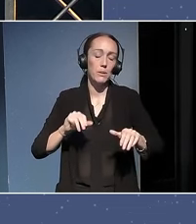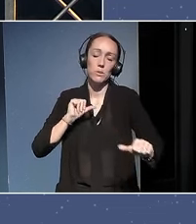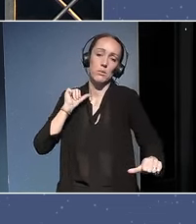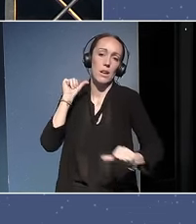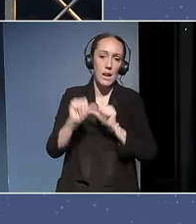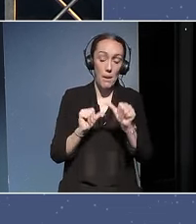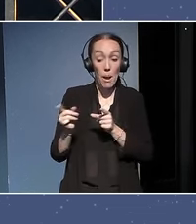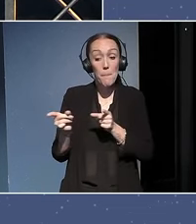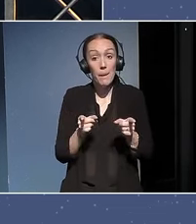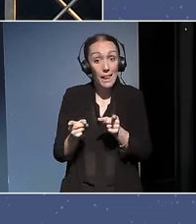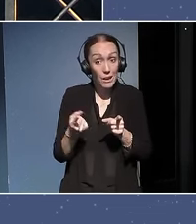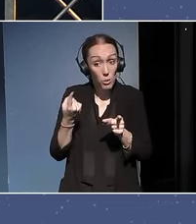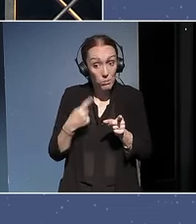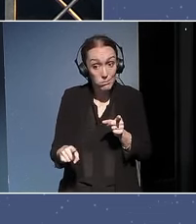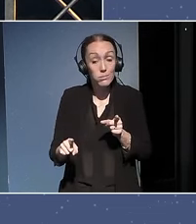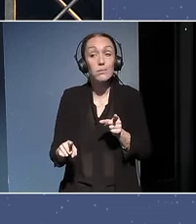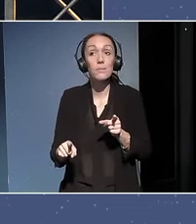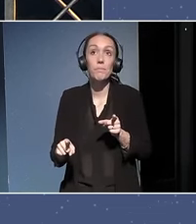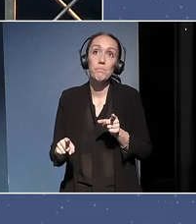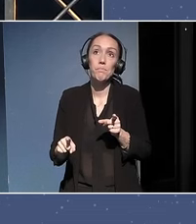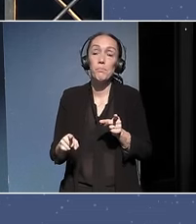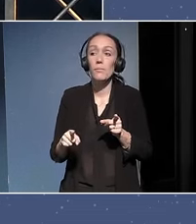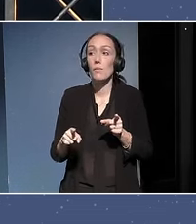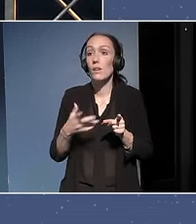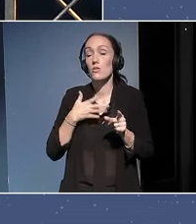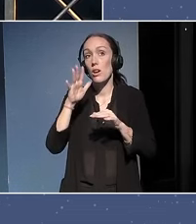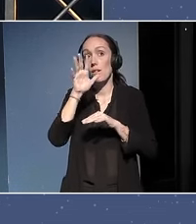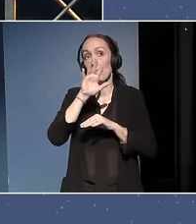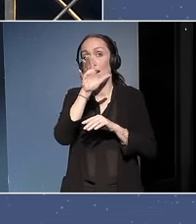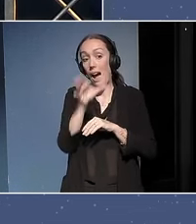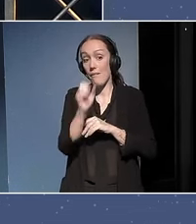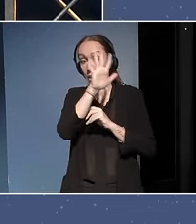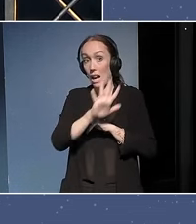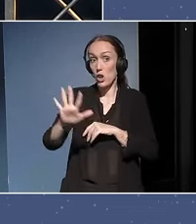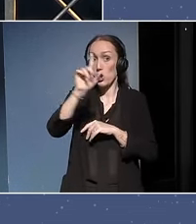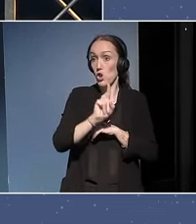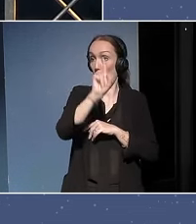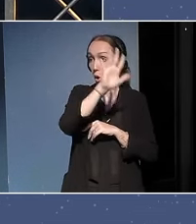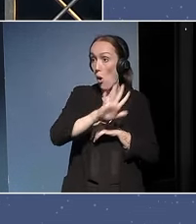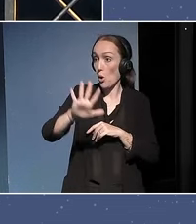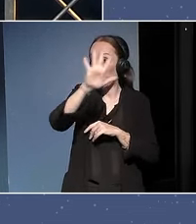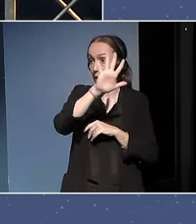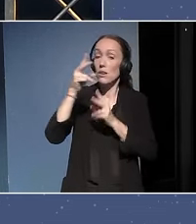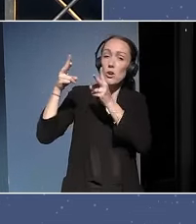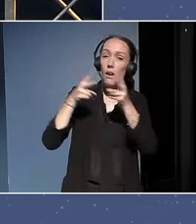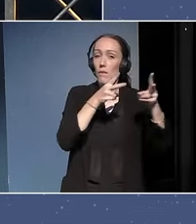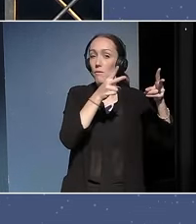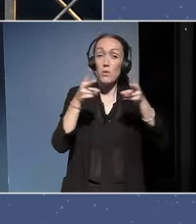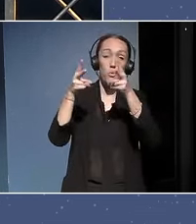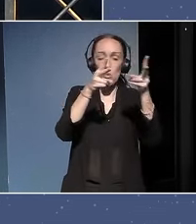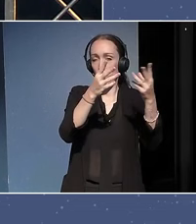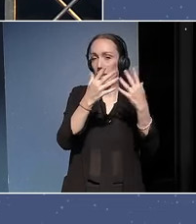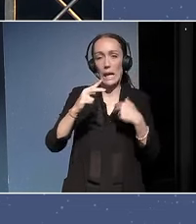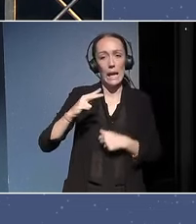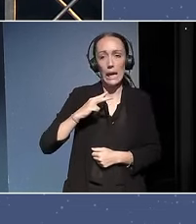in quel periodo la parte diciamo Nord dell'Africa era in realtà un sistema fluviale estremamente complesso